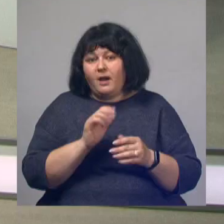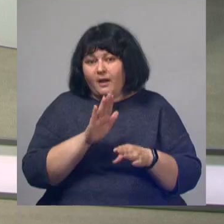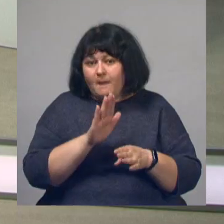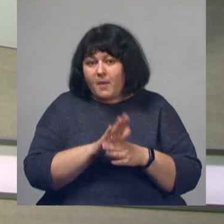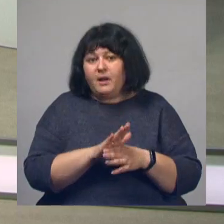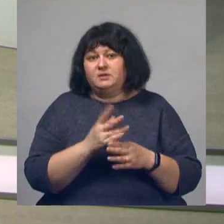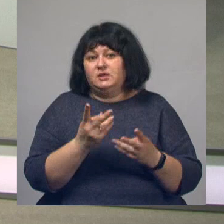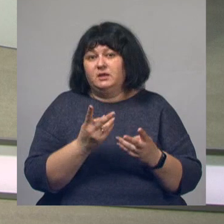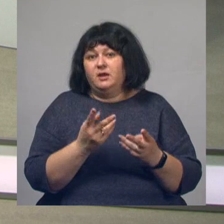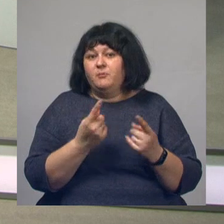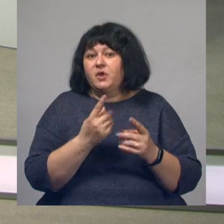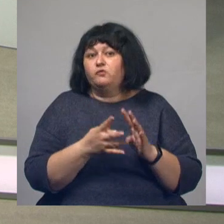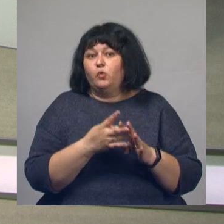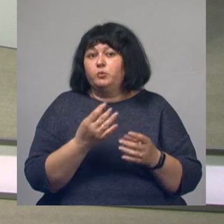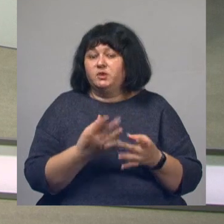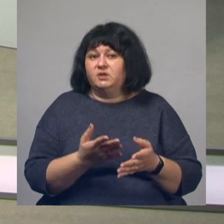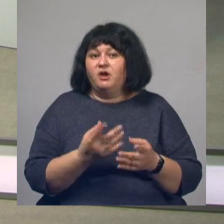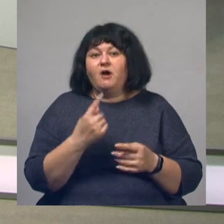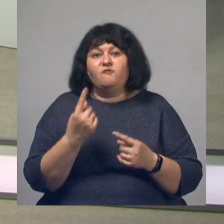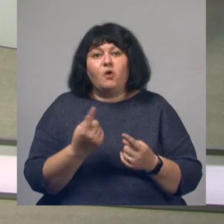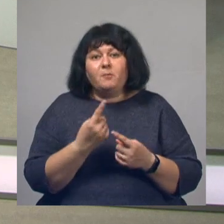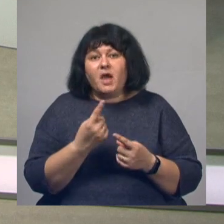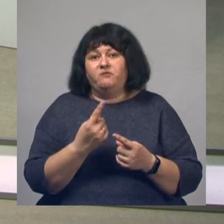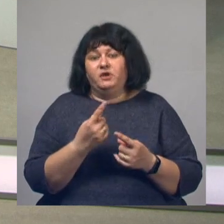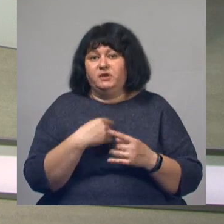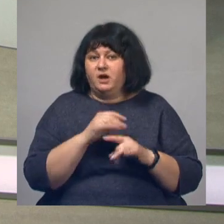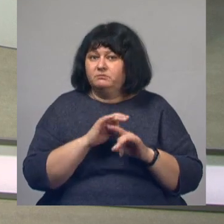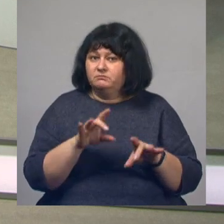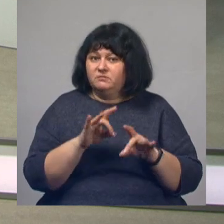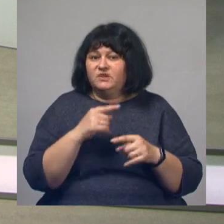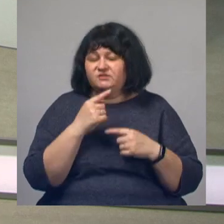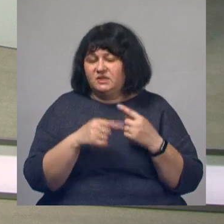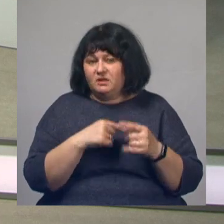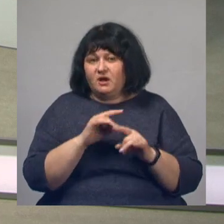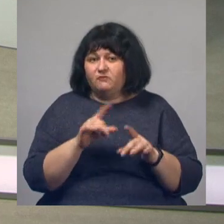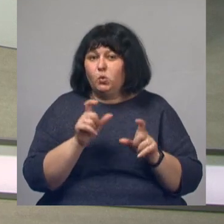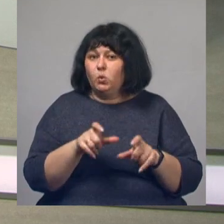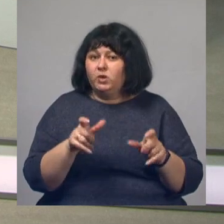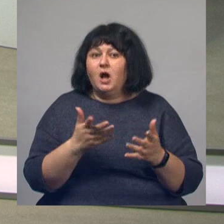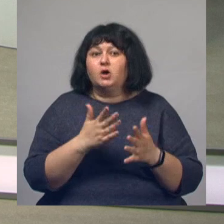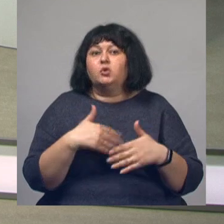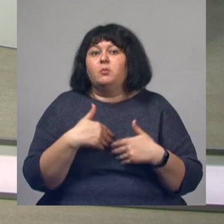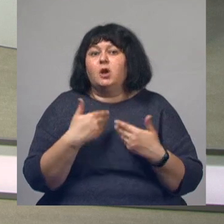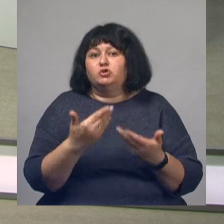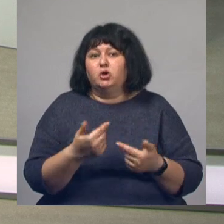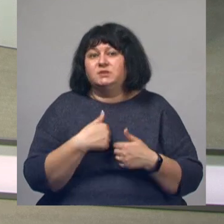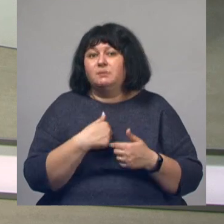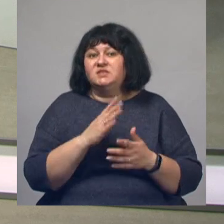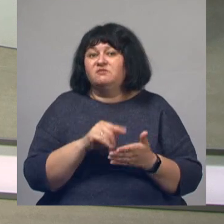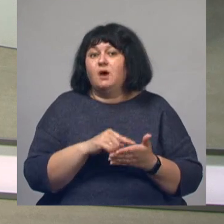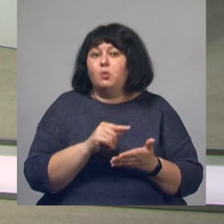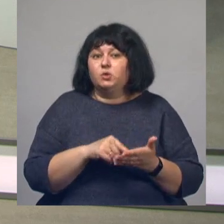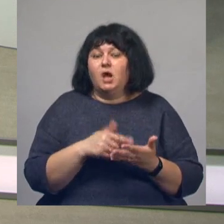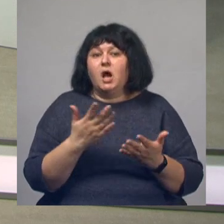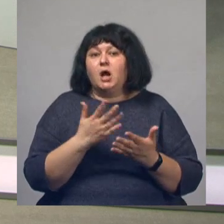собаку в первую очередь? Значит, во-первых, я всегда говорю и говорил людям, которые обращаются ко мне с вопросом, какую